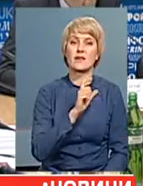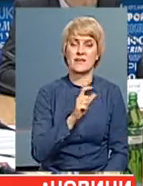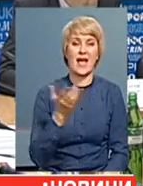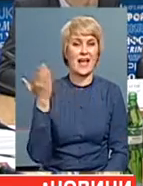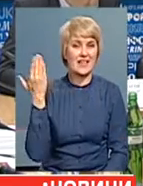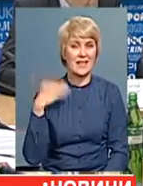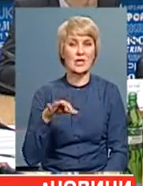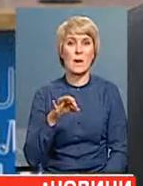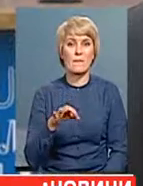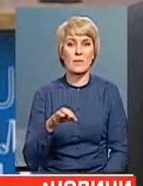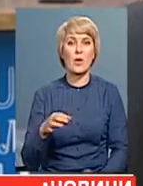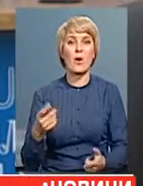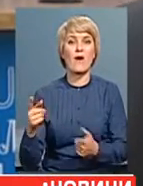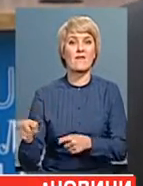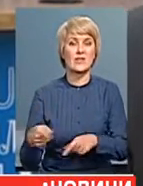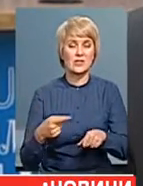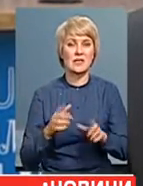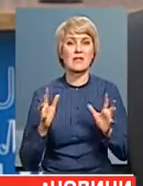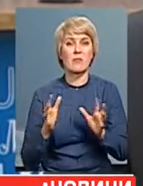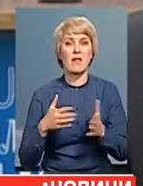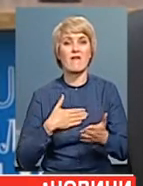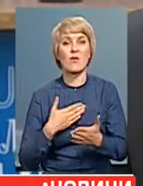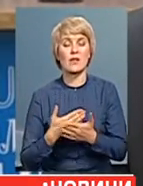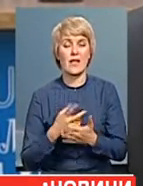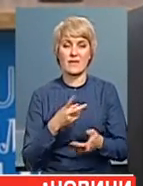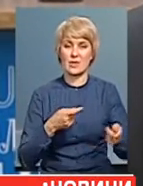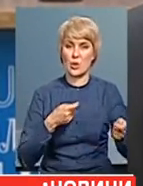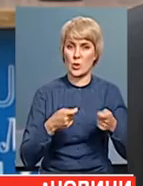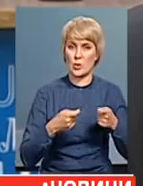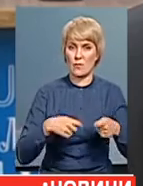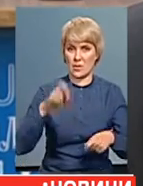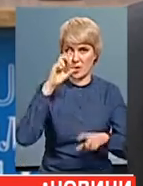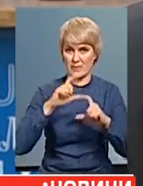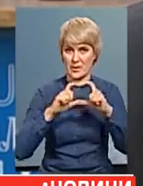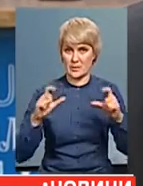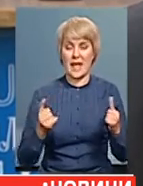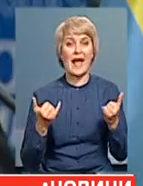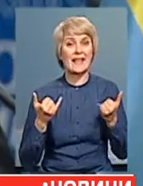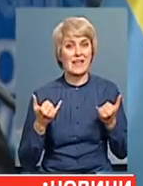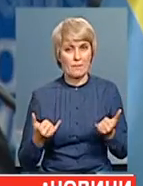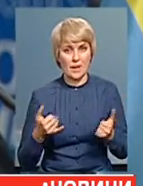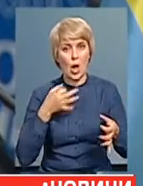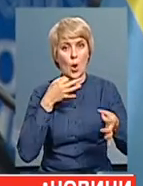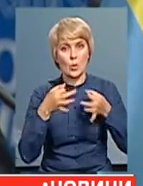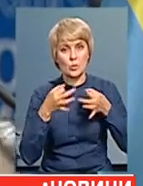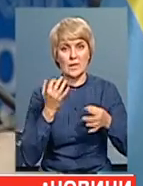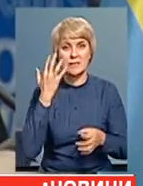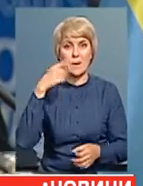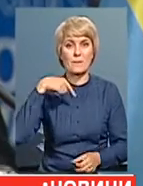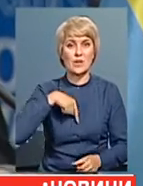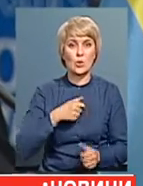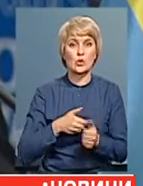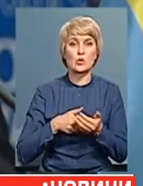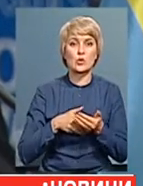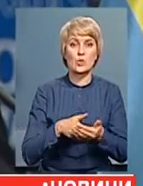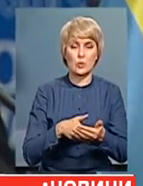та неурядові громадські організації, зауважують Мінсоцполітики. А відтепер консультації та психологічний супровід воїнам